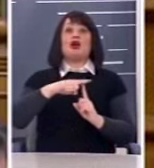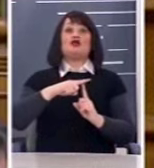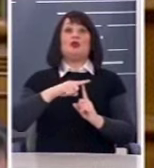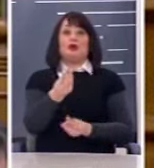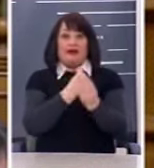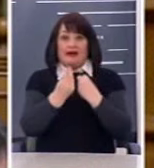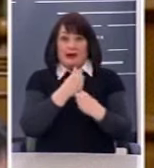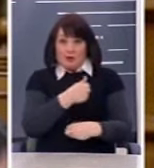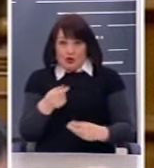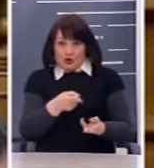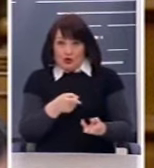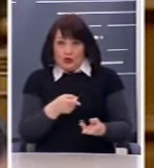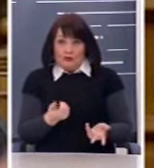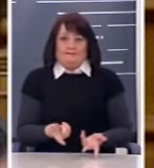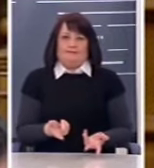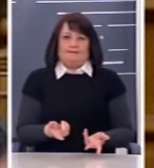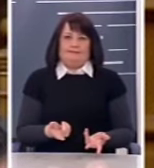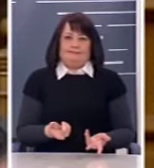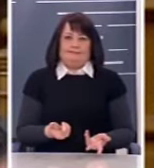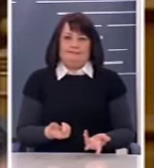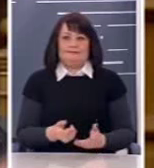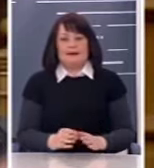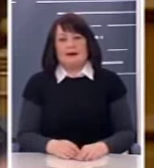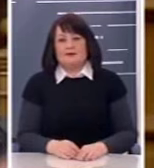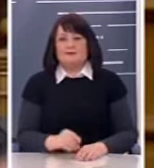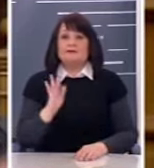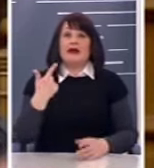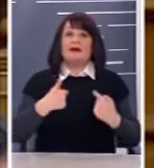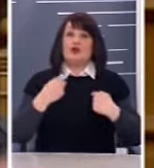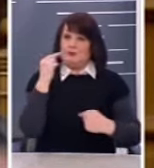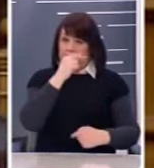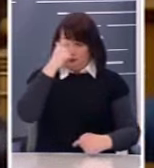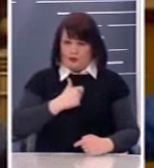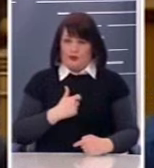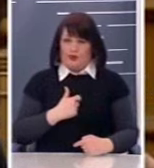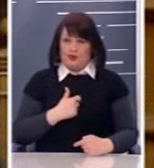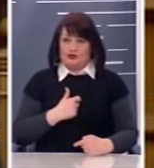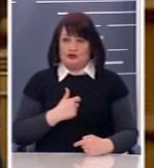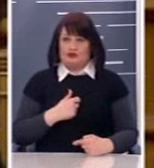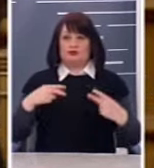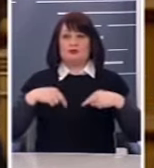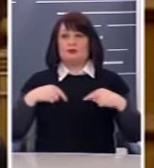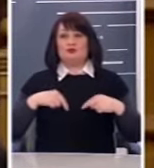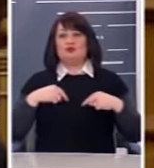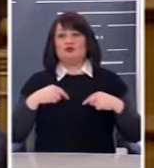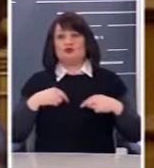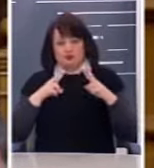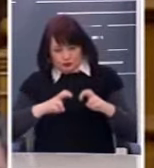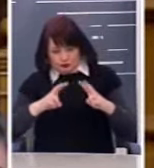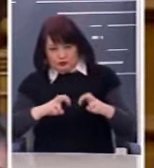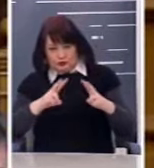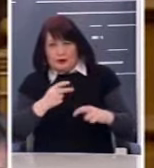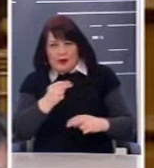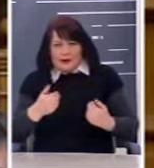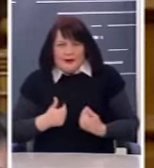χώρα. Και εν πάση περιπτώσει, θα σας πω και κάτι άλλο. Αν εγώ ήμουν πρωθυπουργός και ο ένας με τον άλλον οι υπουργοί μου περνάνε προανακριτικές, θα είχα ένα θέμα, έτσι